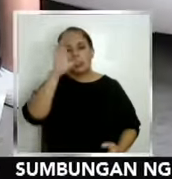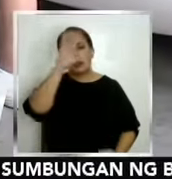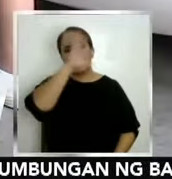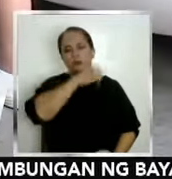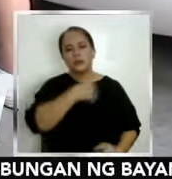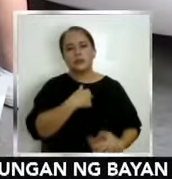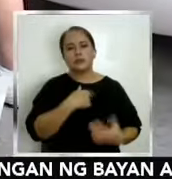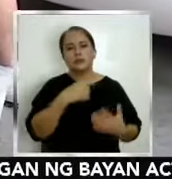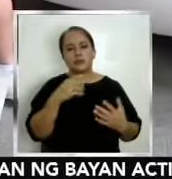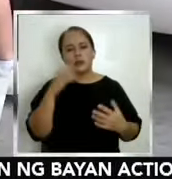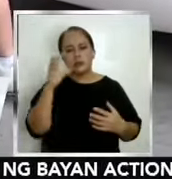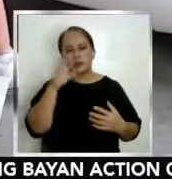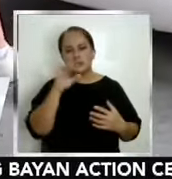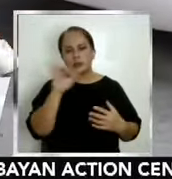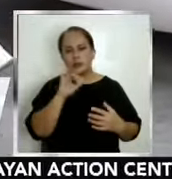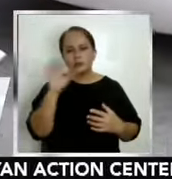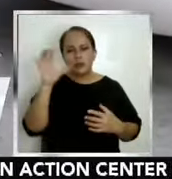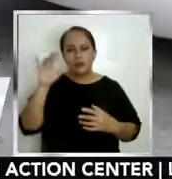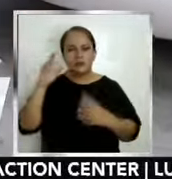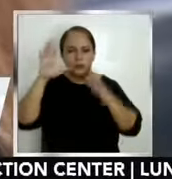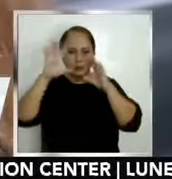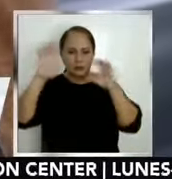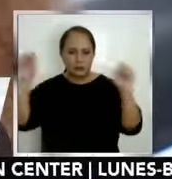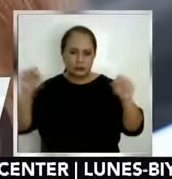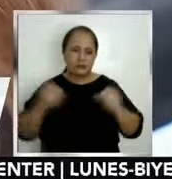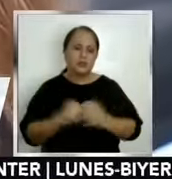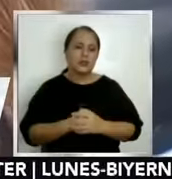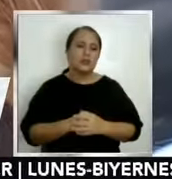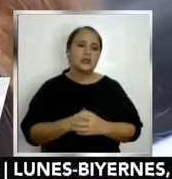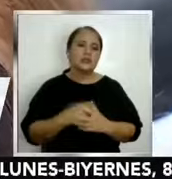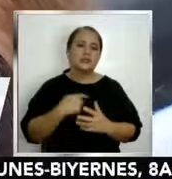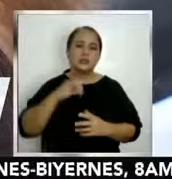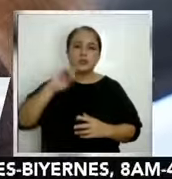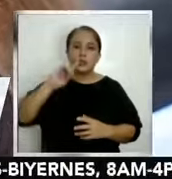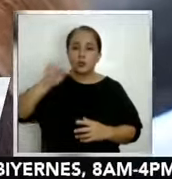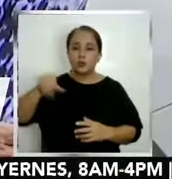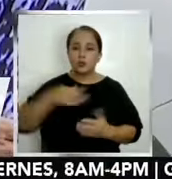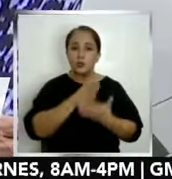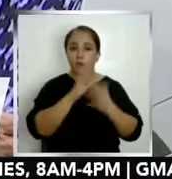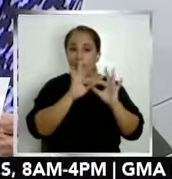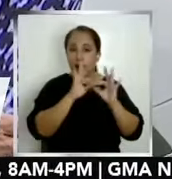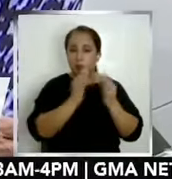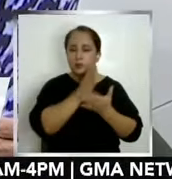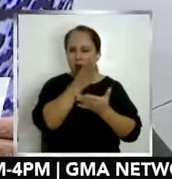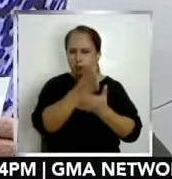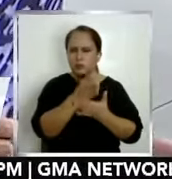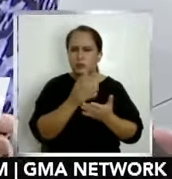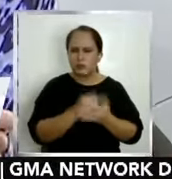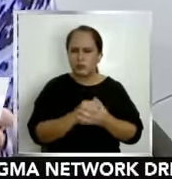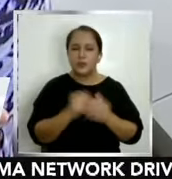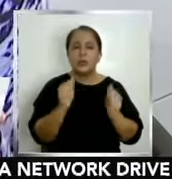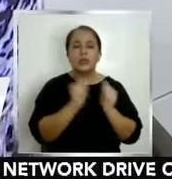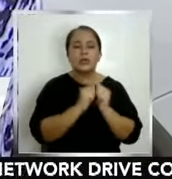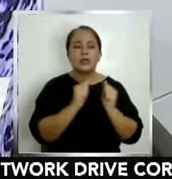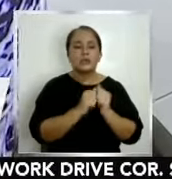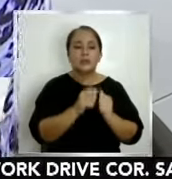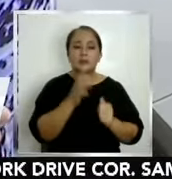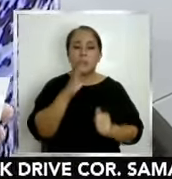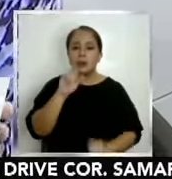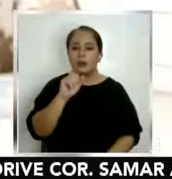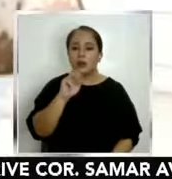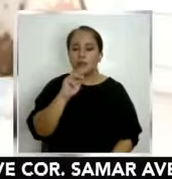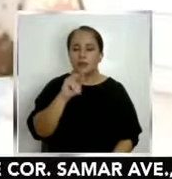Pangulo. Kanina, dumalo sa pulong sa Department of Justice ang mga kaanak ng nawawalang sabungero. Kasama dyan si Nanay Carmen Malacan ng Kalumpit,